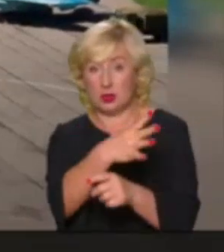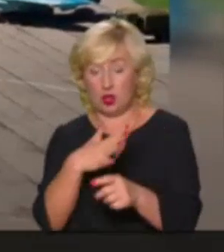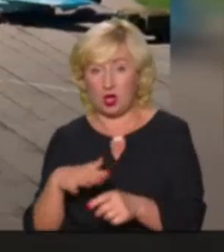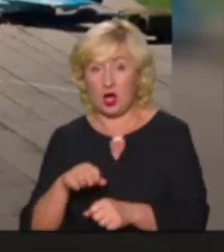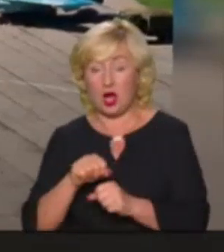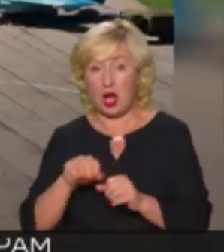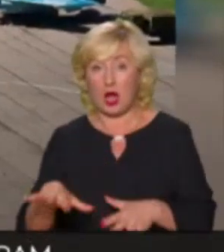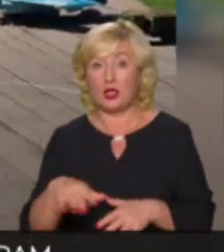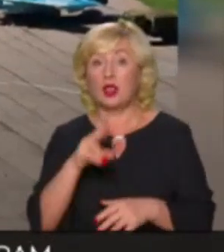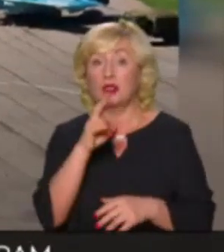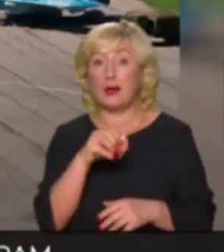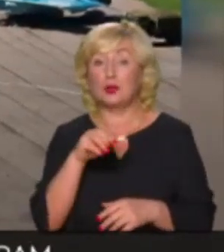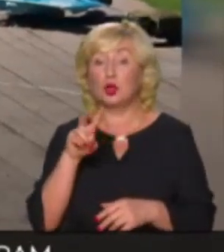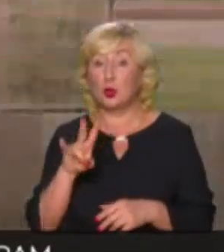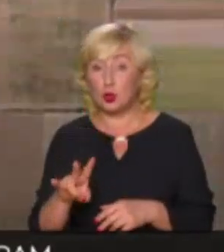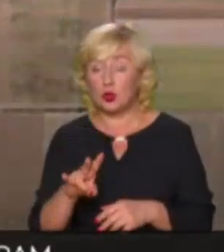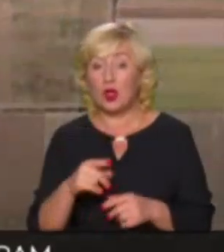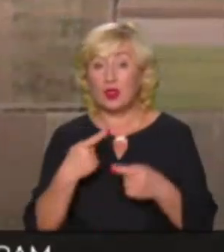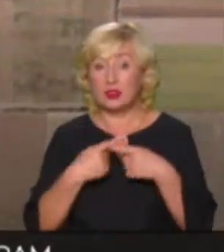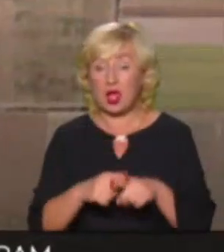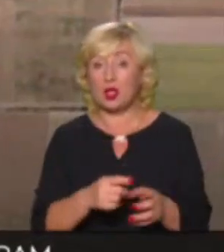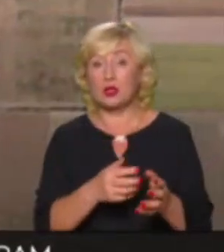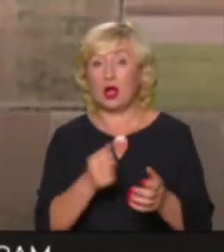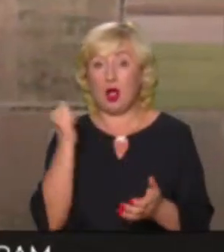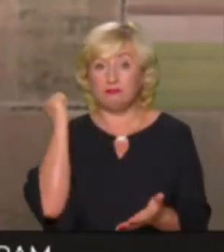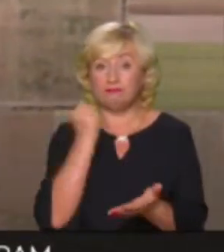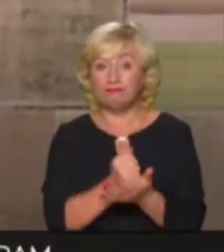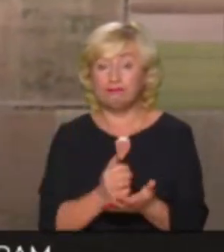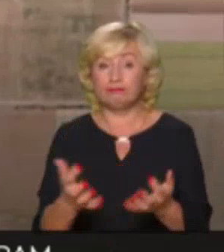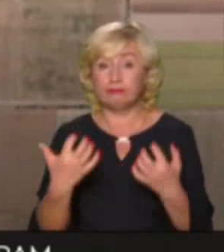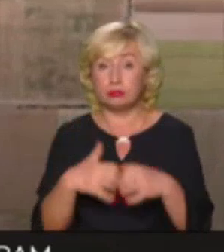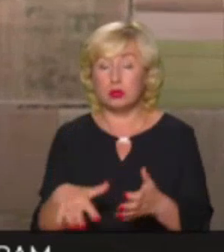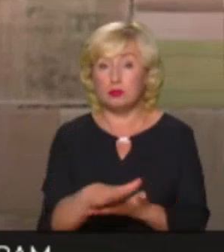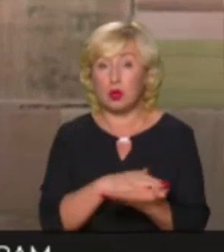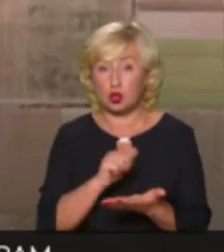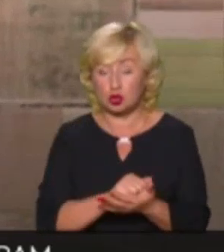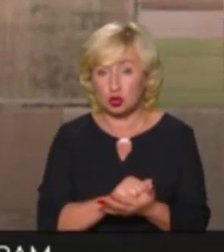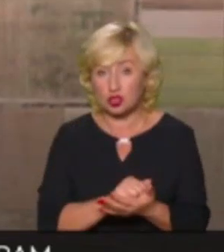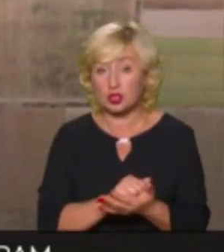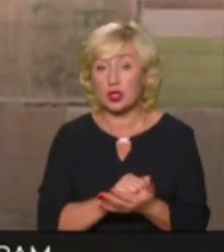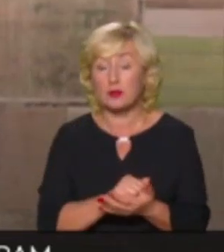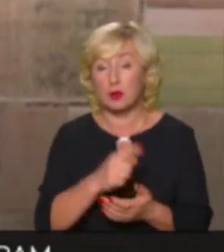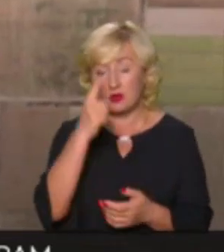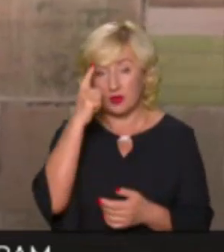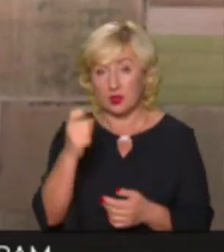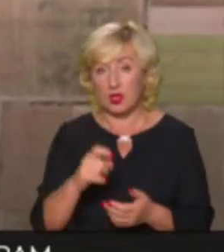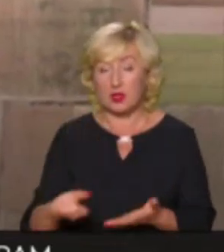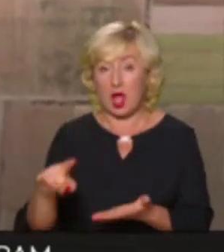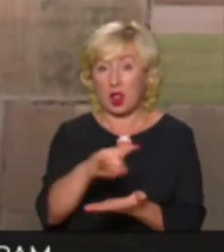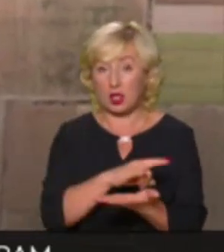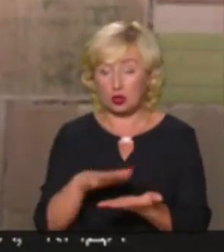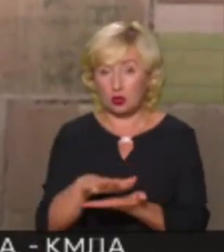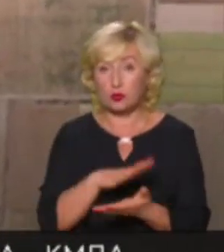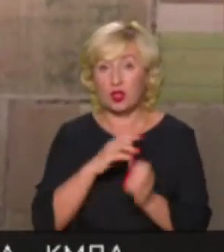«Нептун». Техніка окупантів отримала серйозні пошкодження, повідомляє про це цензор. На литовищі було